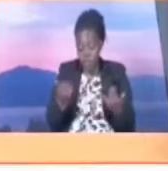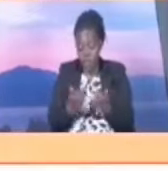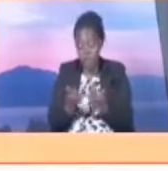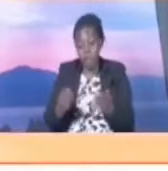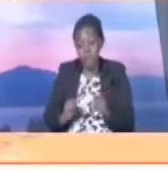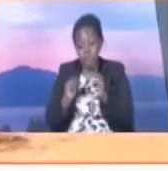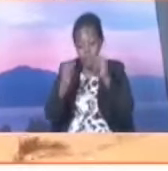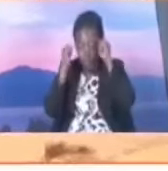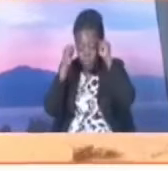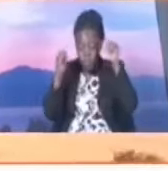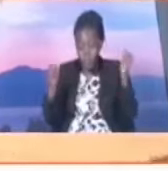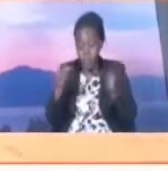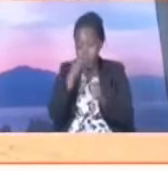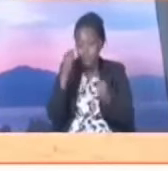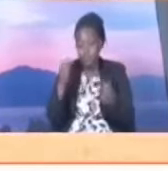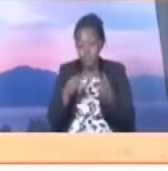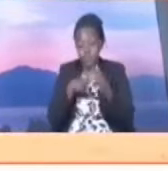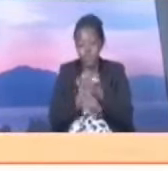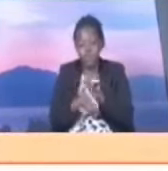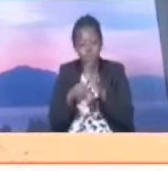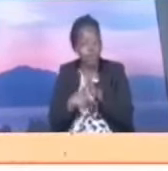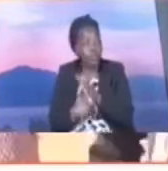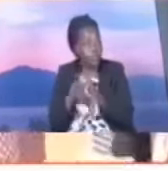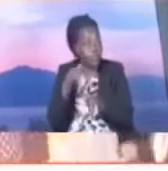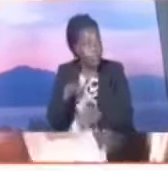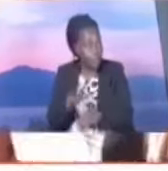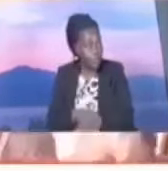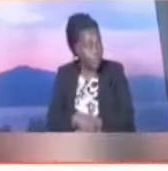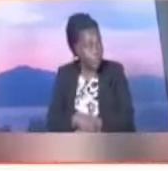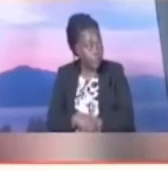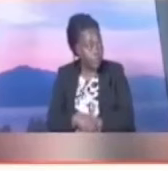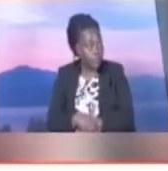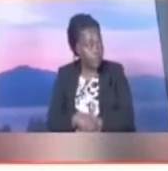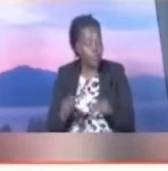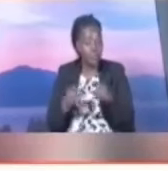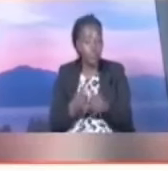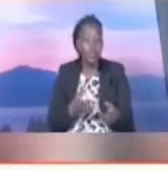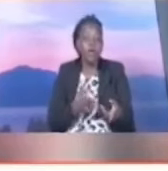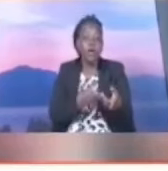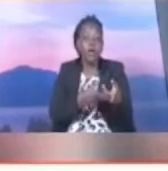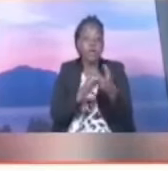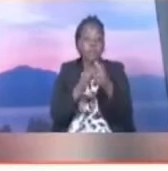omulanga eri Pulezidenti Museveni okuyingira mu nsonga zaabwe n'ayiwe mmundu